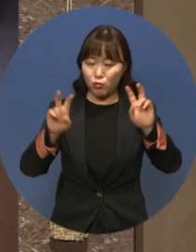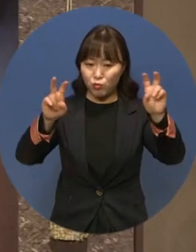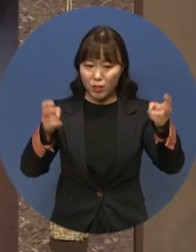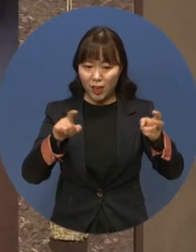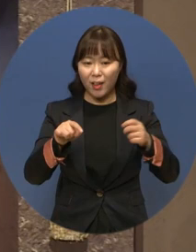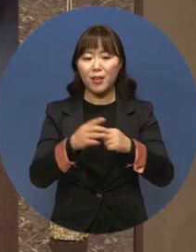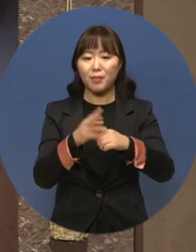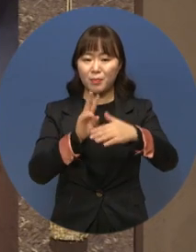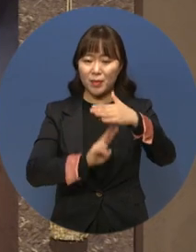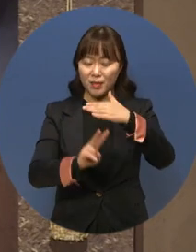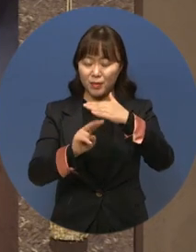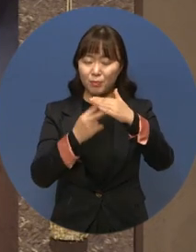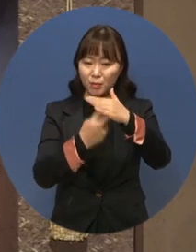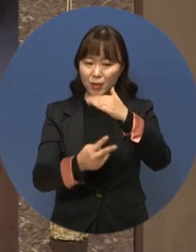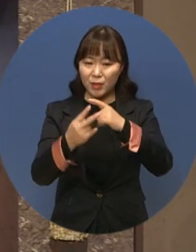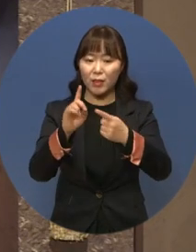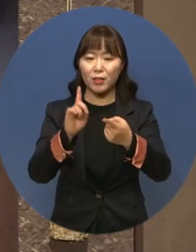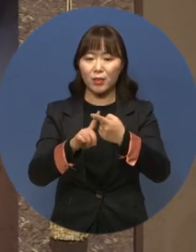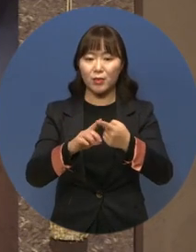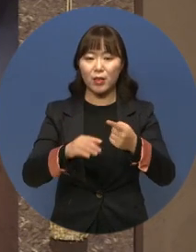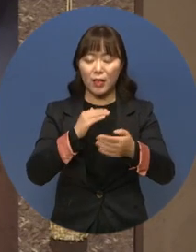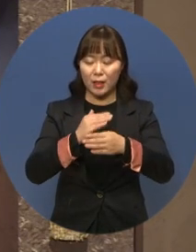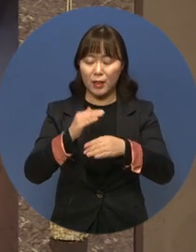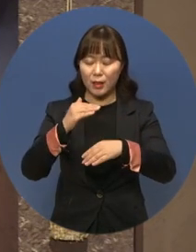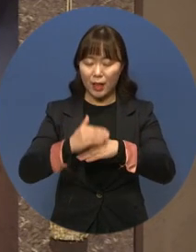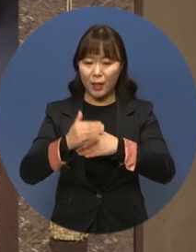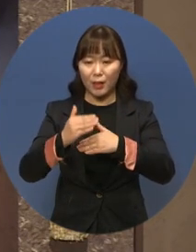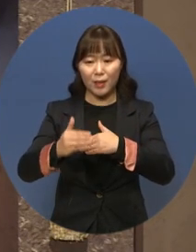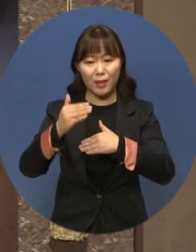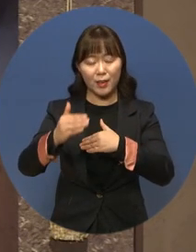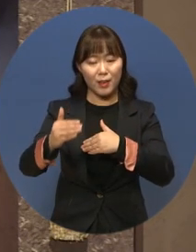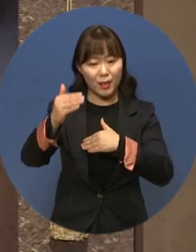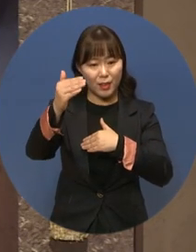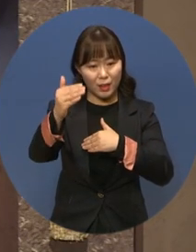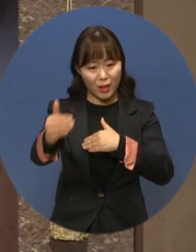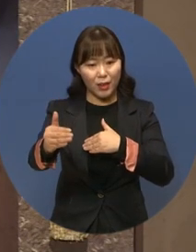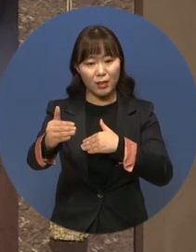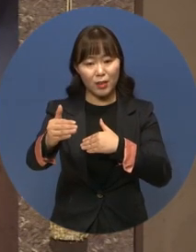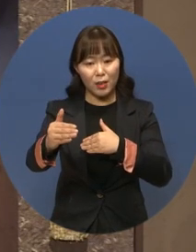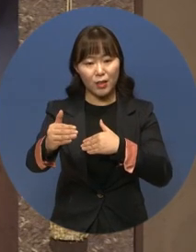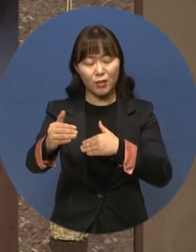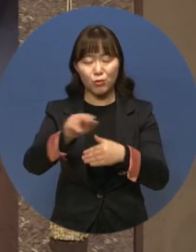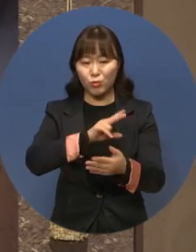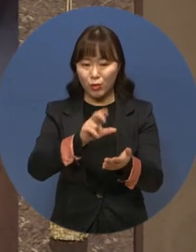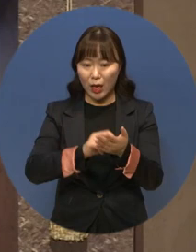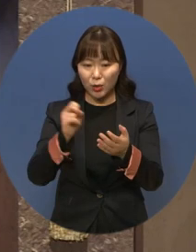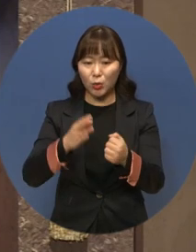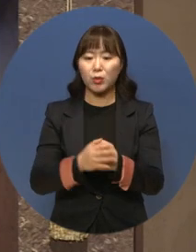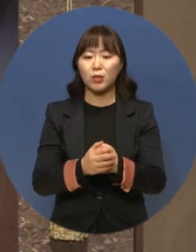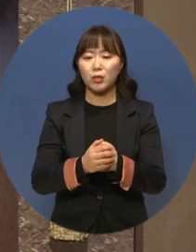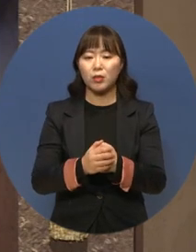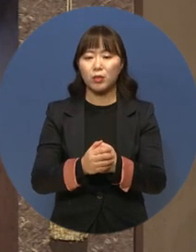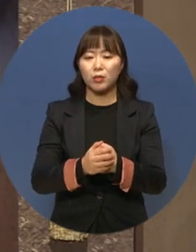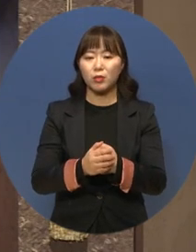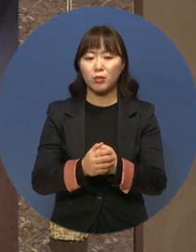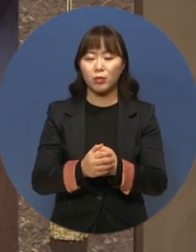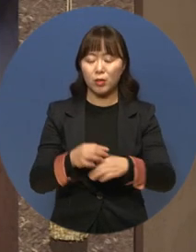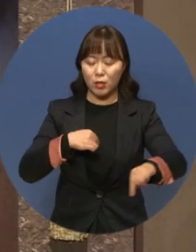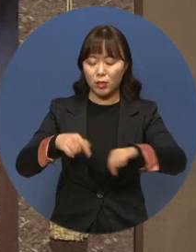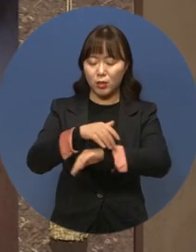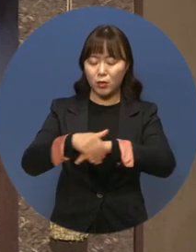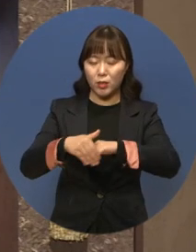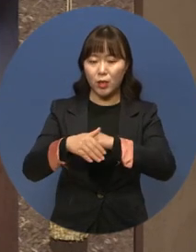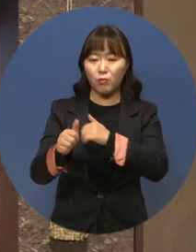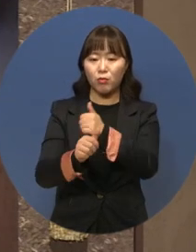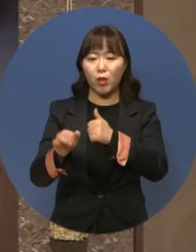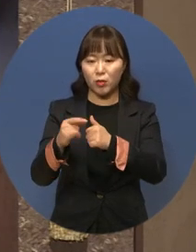주제별 비전, 그 저희 그 단계별 그 정책 그 주제와 그리고 지금 저희가